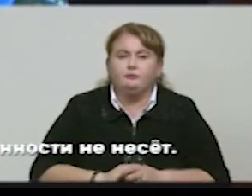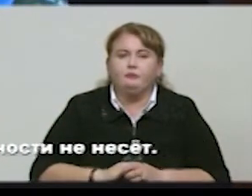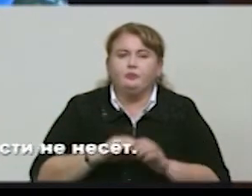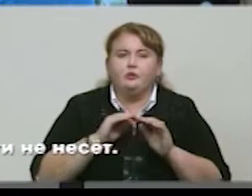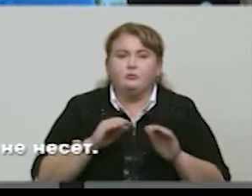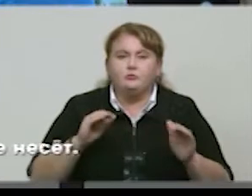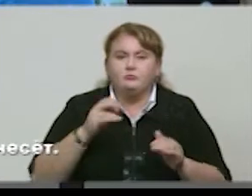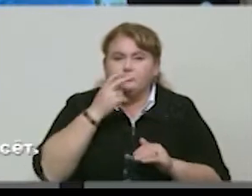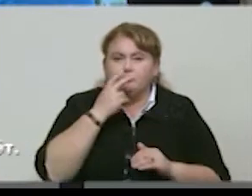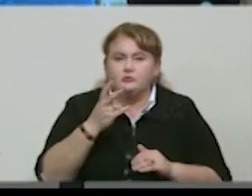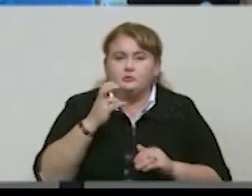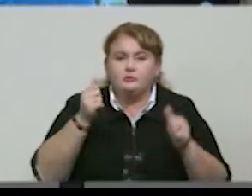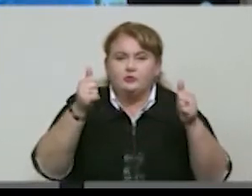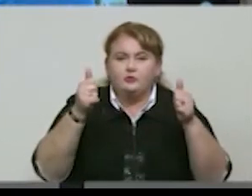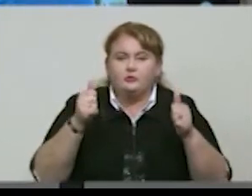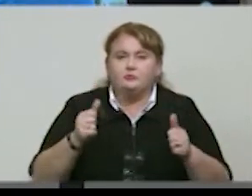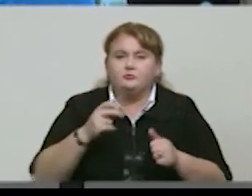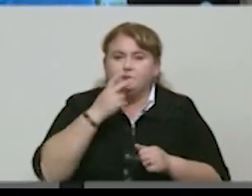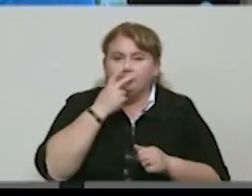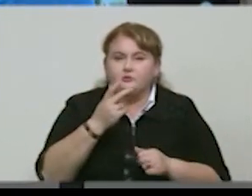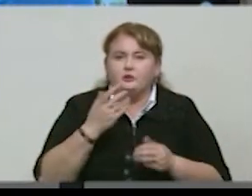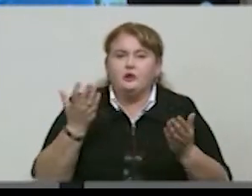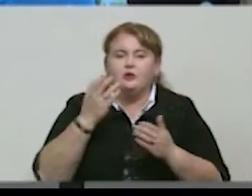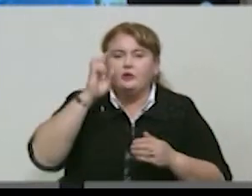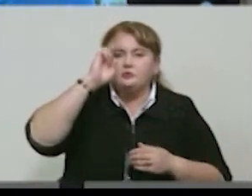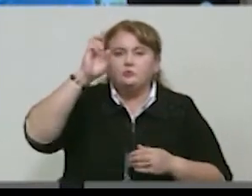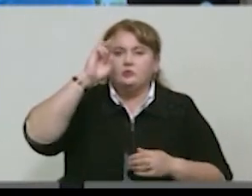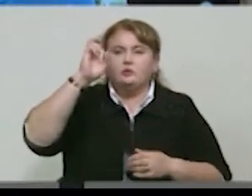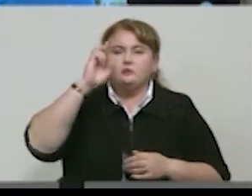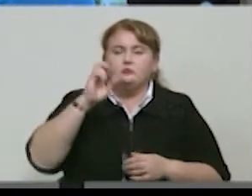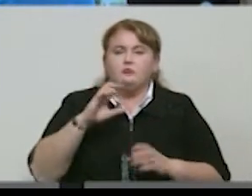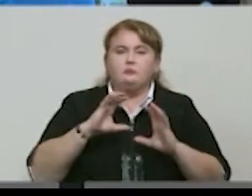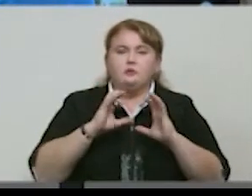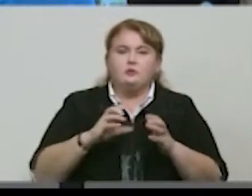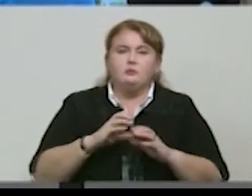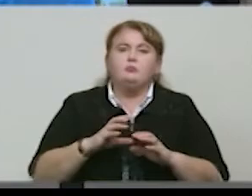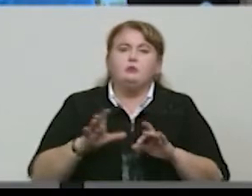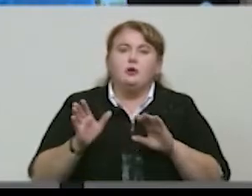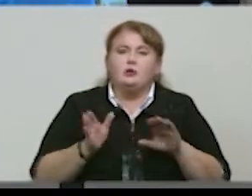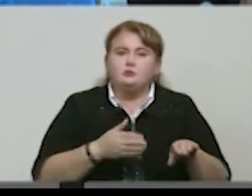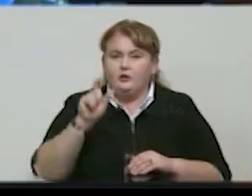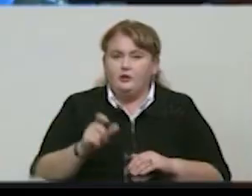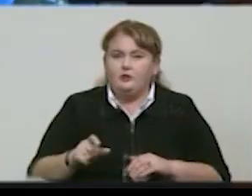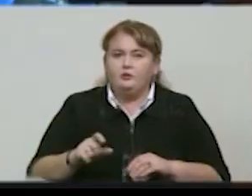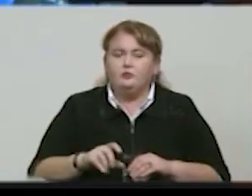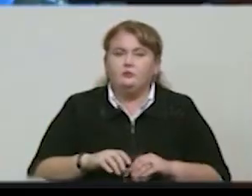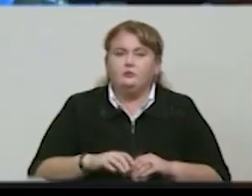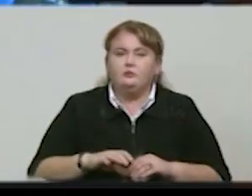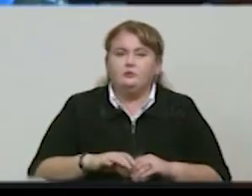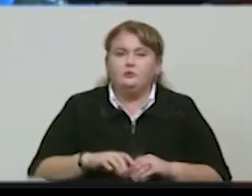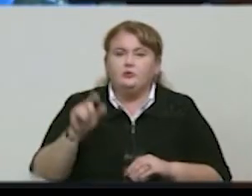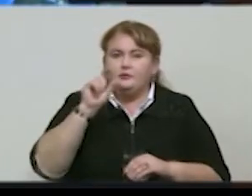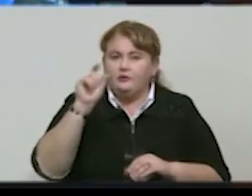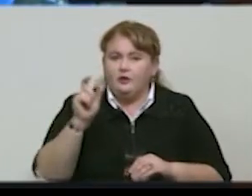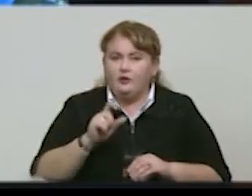Ребята, посмотрите на карту, и мы видим, в каких государствах мира проходила эта война. Мы видим и